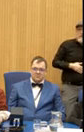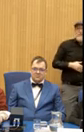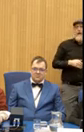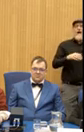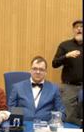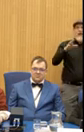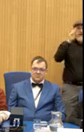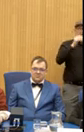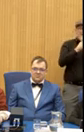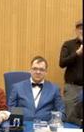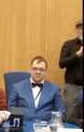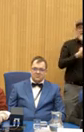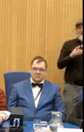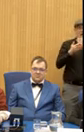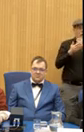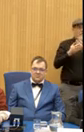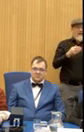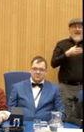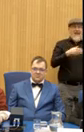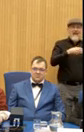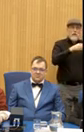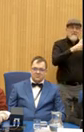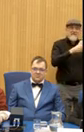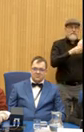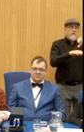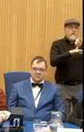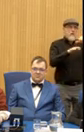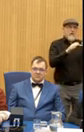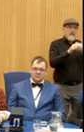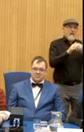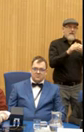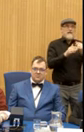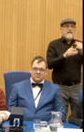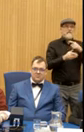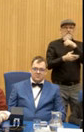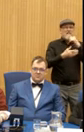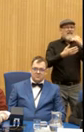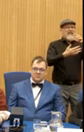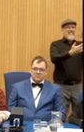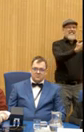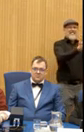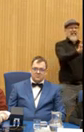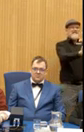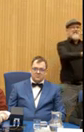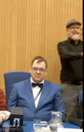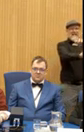übersetzt. Dazu haben wir leicht verständliche Kurztexte geschrieben.